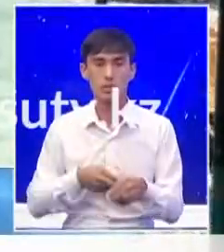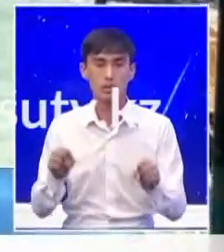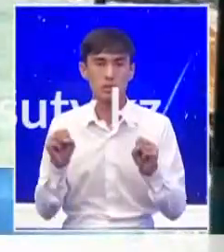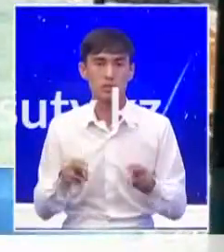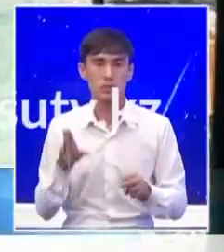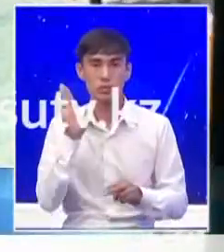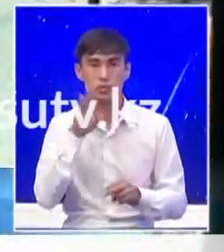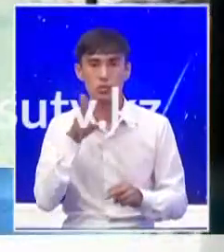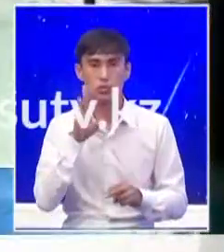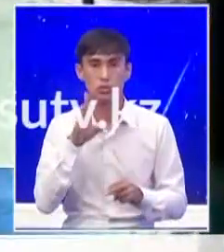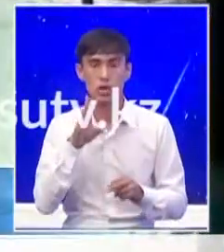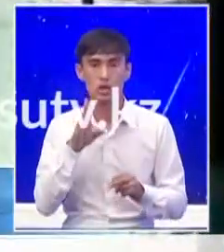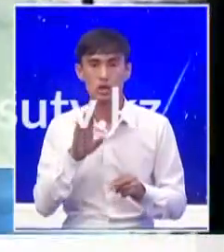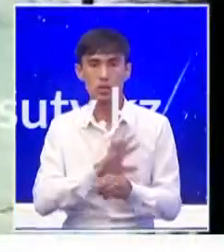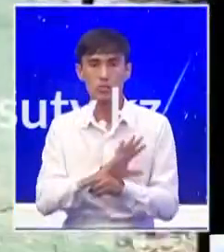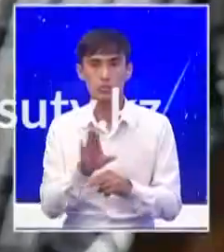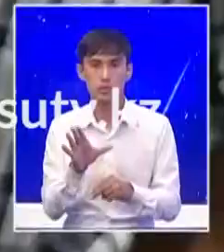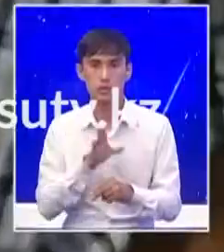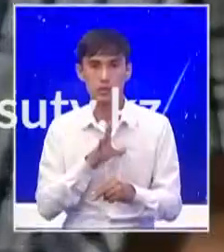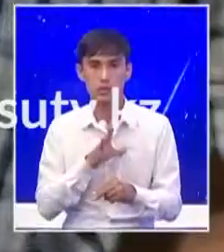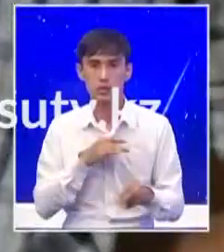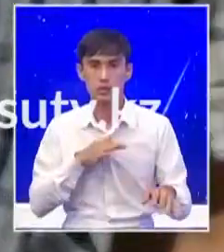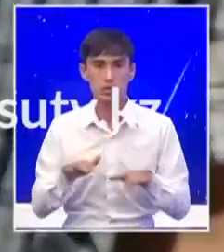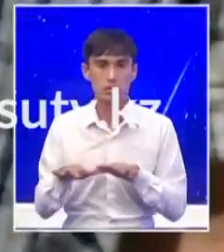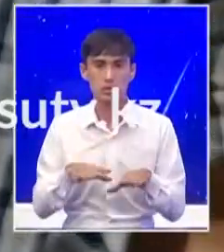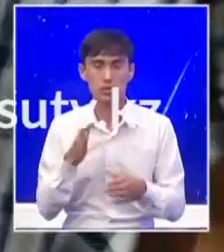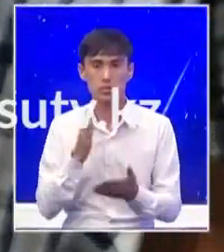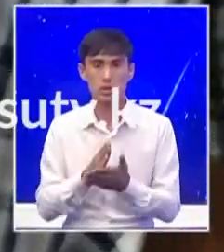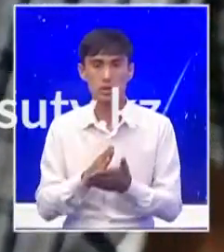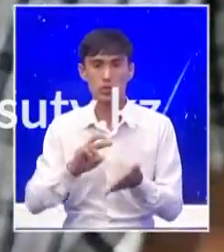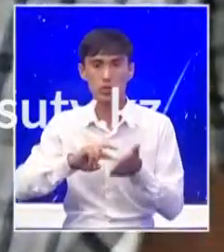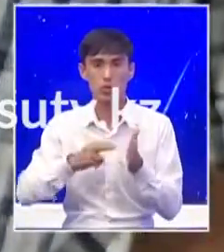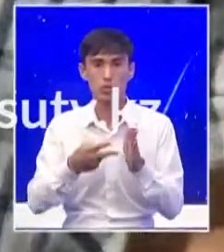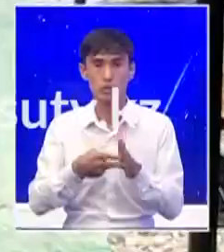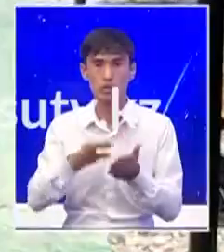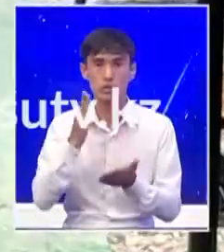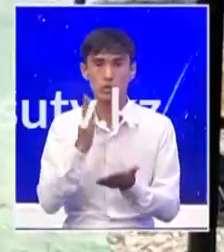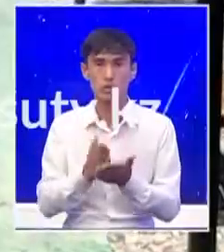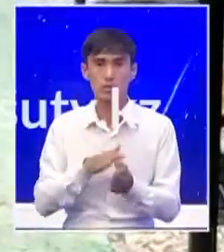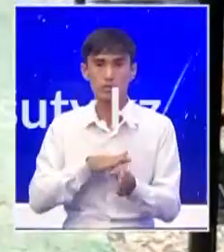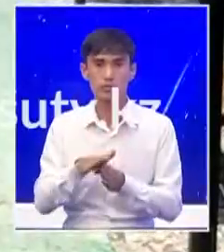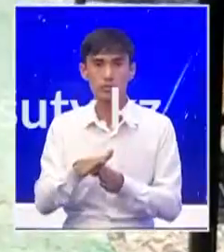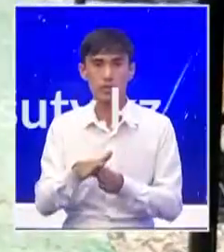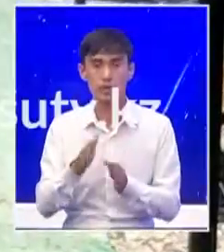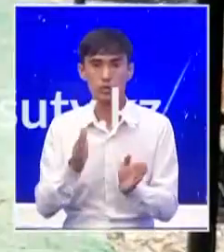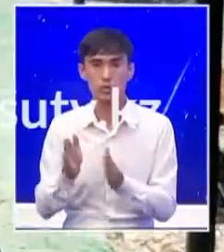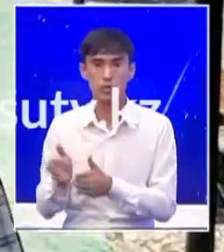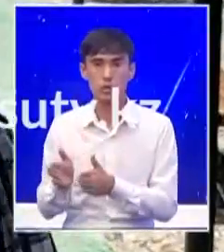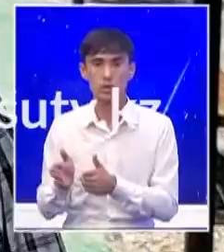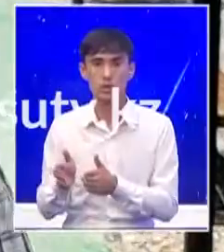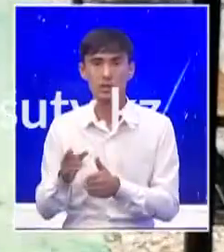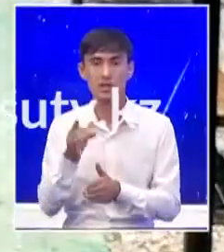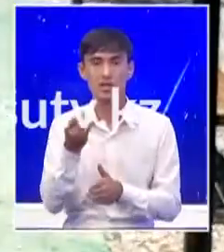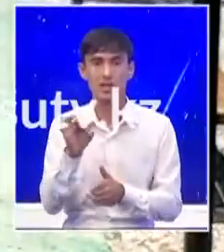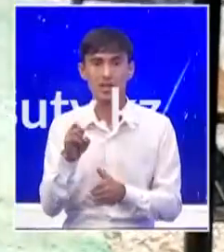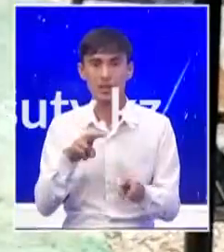мақсатында бірқатар жұмыстар жүзеге асырылуда. Бекітілген шаралар жоспары негізінде жаңағы тұрақты рейдке